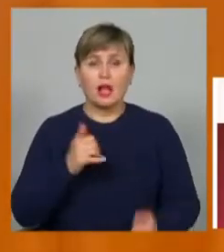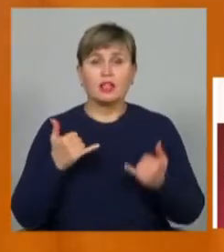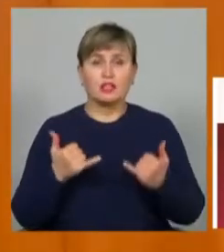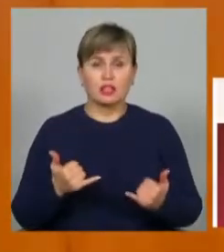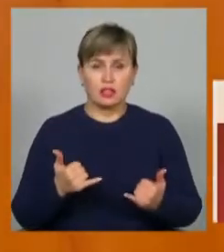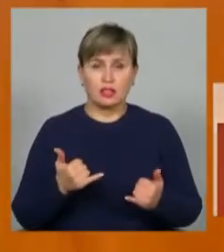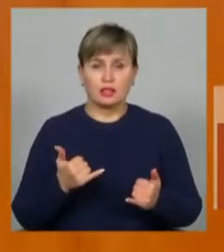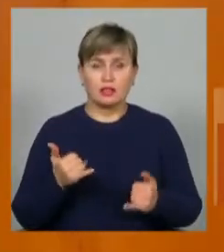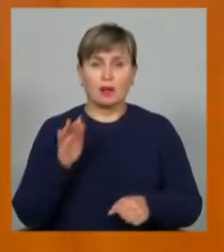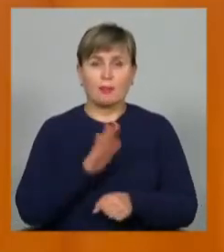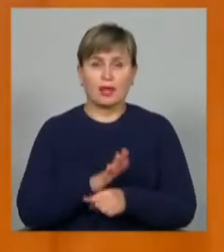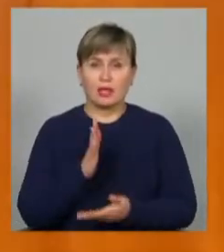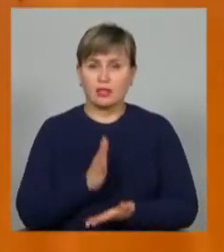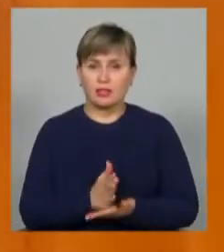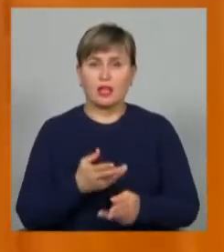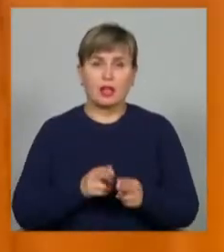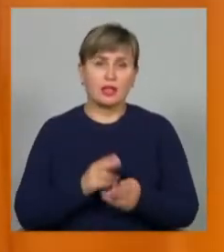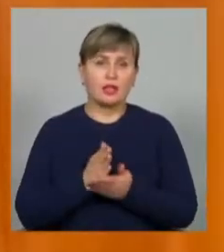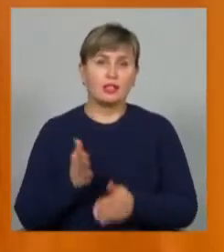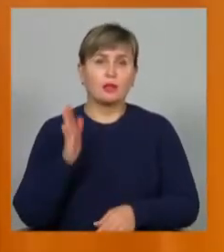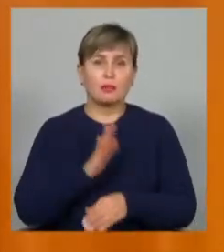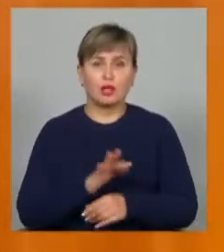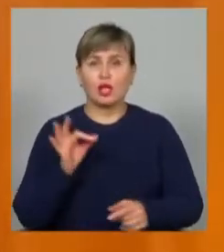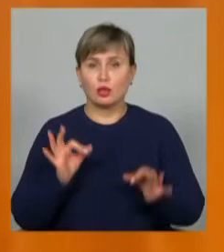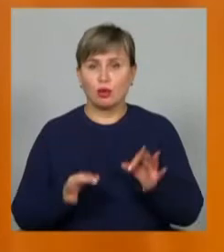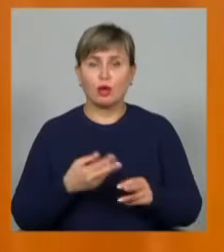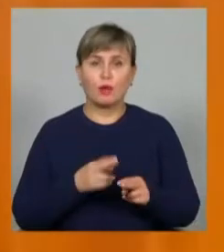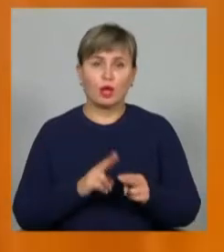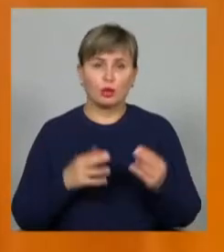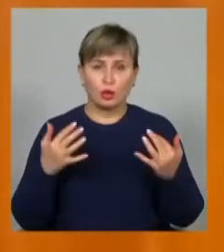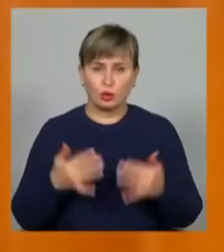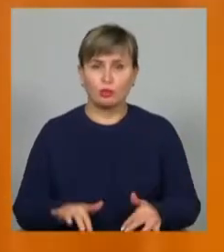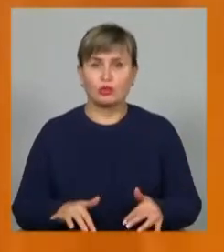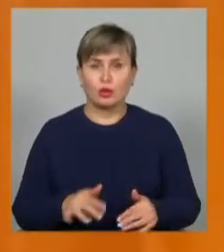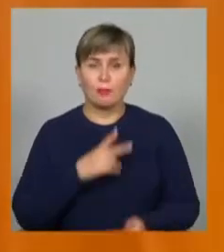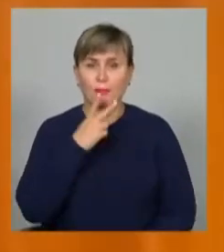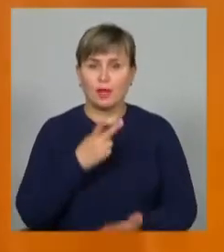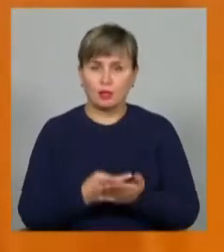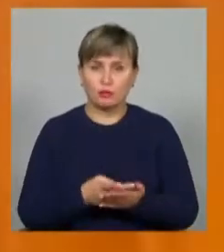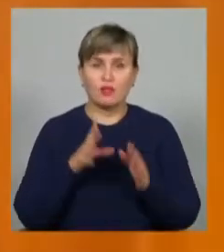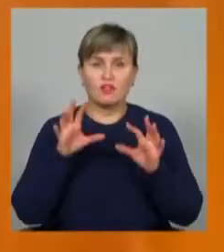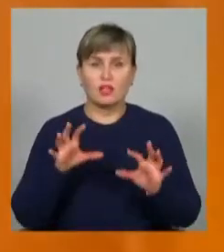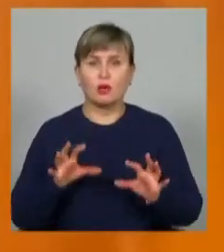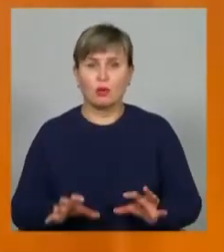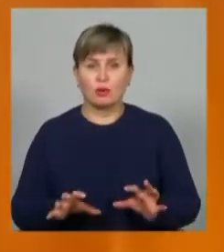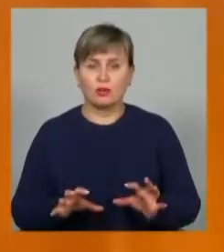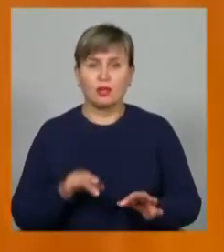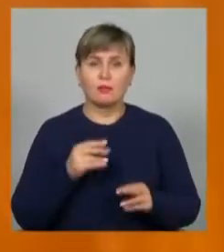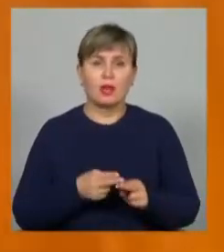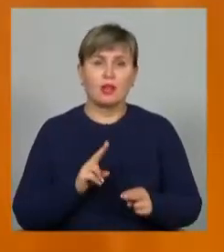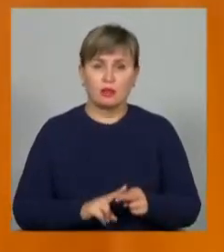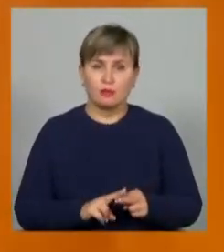сейчас, конечно, приказ, это есть приказ, это норма, которая уже предусмотрена в законе.